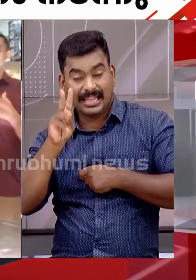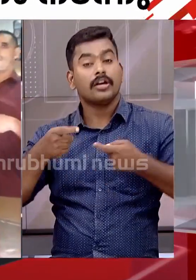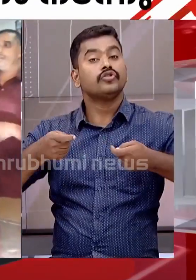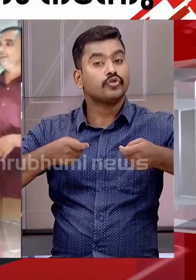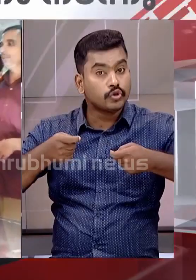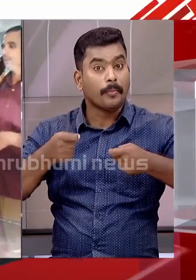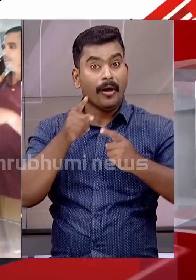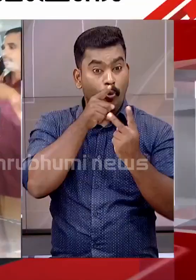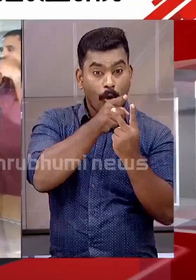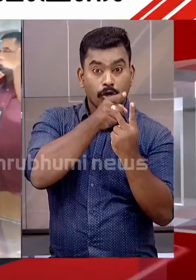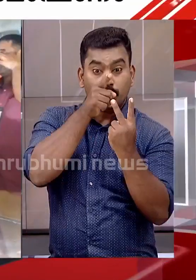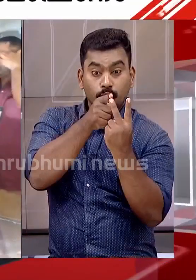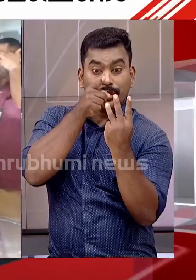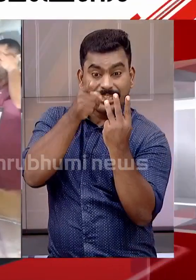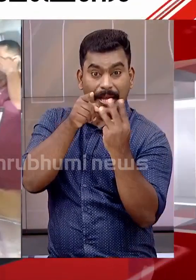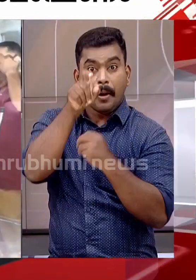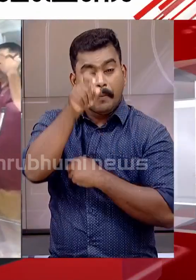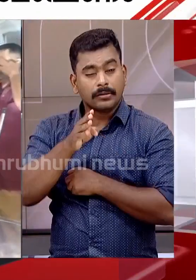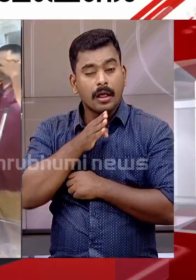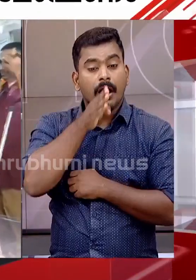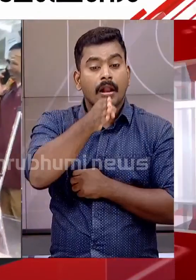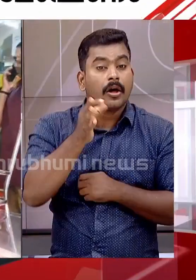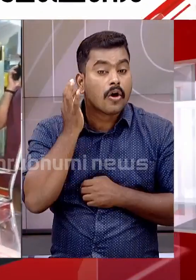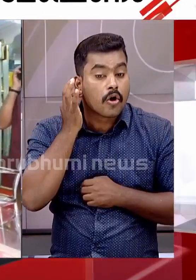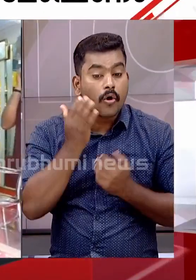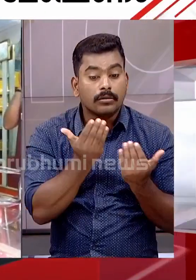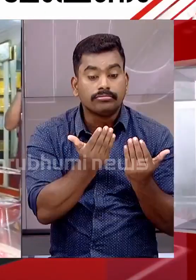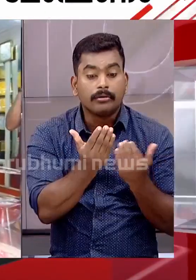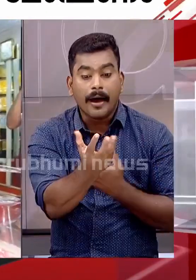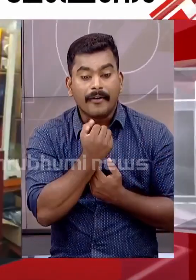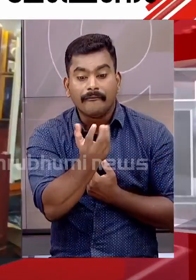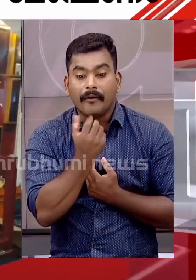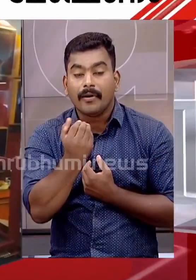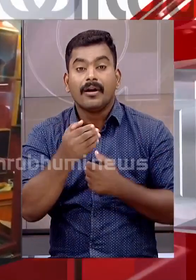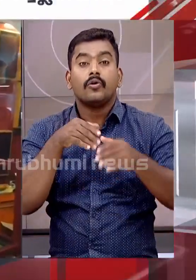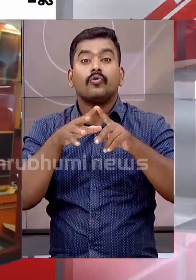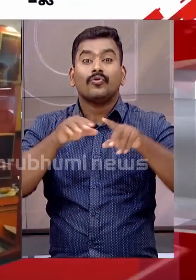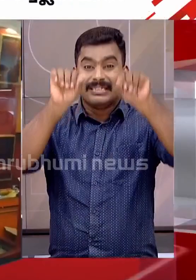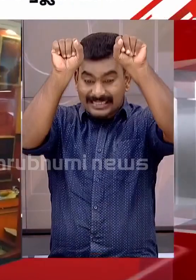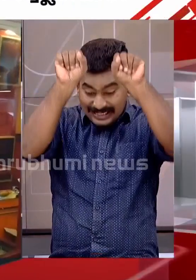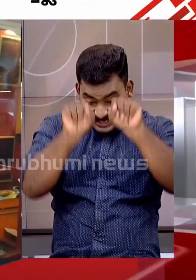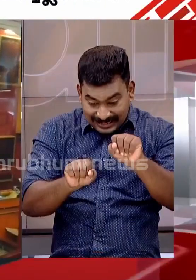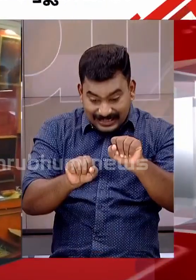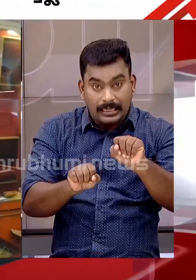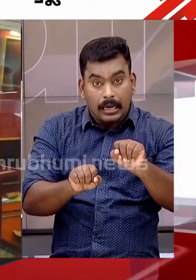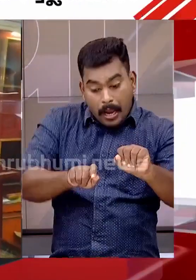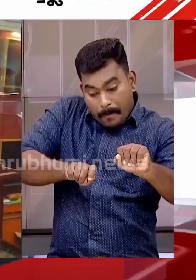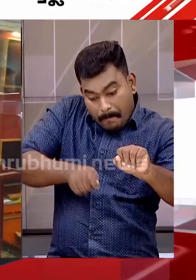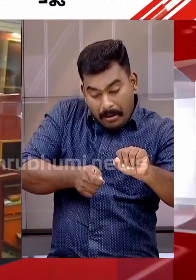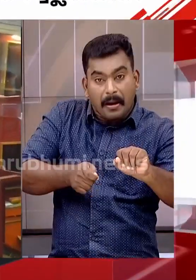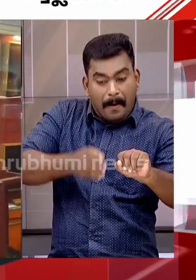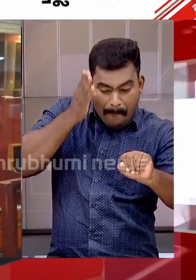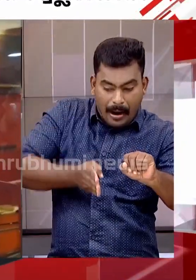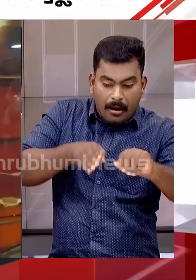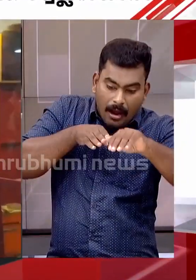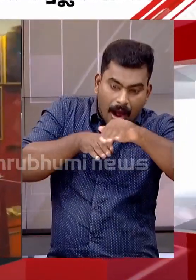സ്വർണ്ണാഭരണങ്ങളും ഒപ്പം തന്നെ 50,000 രൂപയും കള്ളൻ മോഷ്ടിക്കുകയുണ്ടായി. ഈ 3 ജ്വല്ലറികളും കട കുത്തി തുറന്ന് മോഷണം നടത്തുകയാണ് ഉണ്ടായത്. സിസിടിവി ദൃശ്യങ്ങൾ